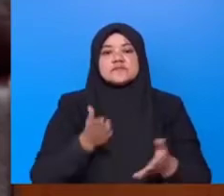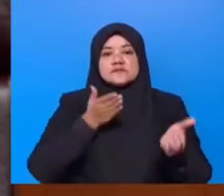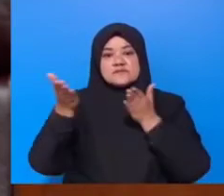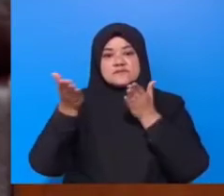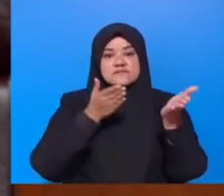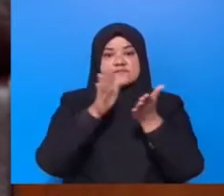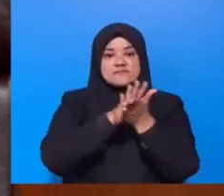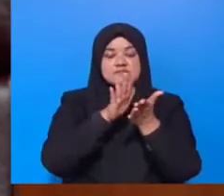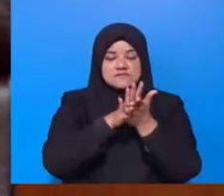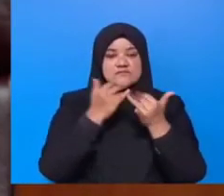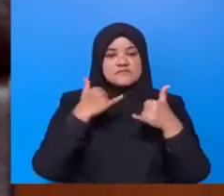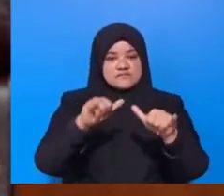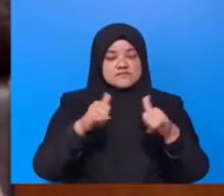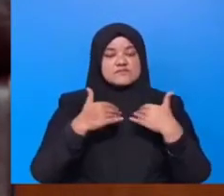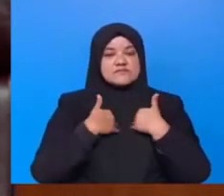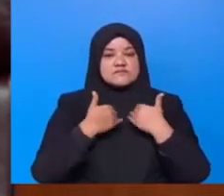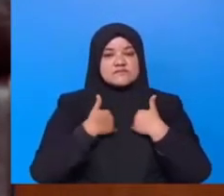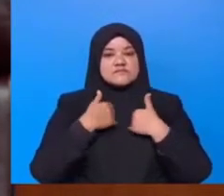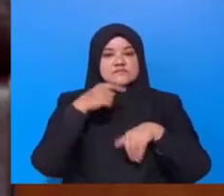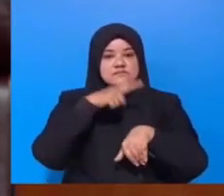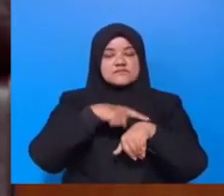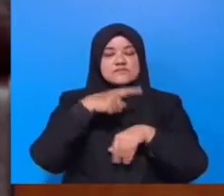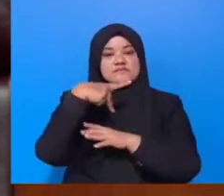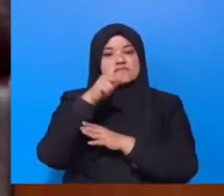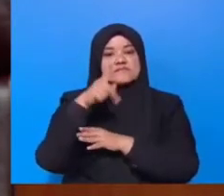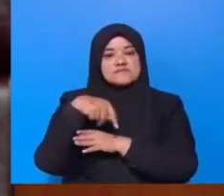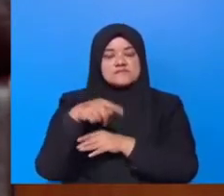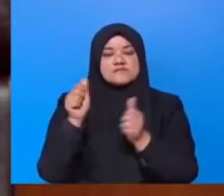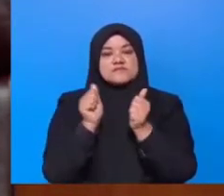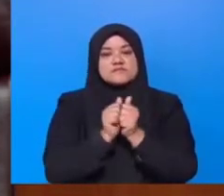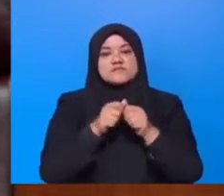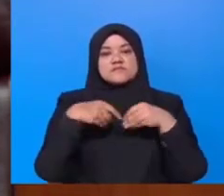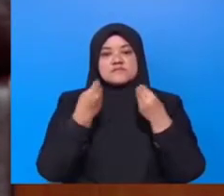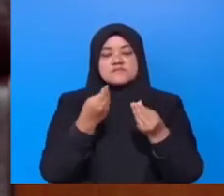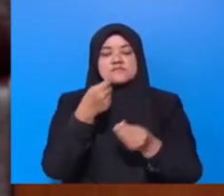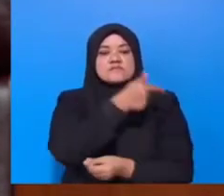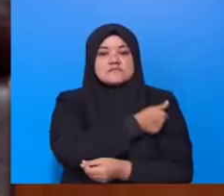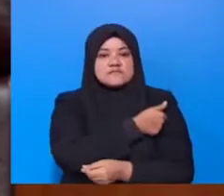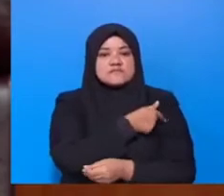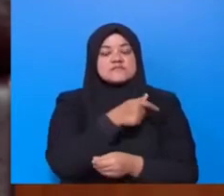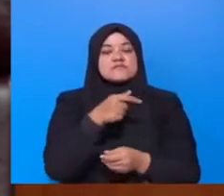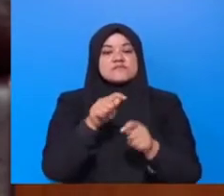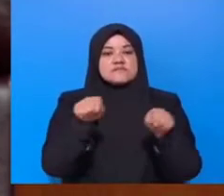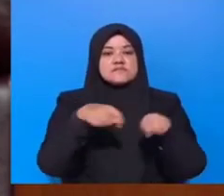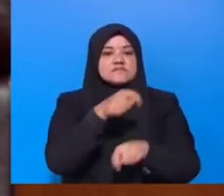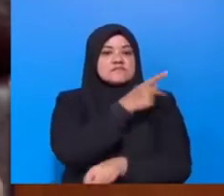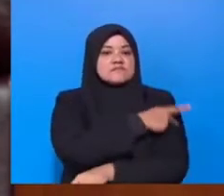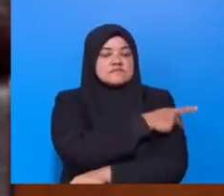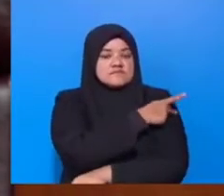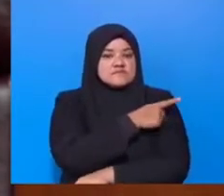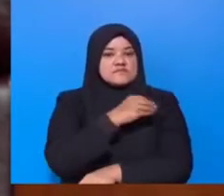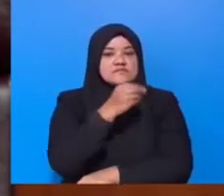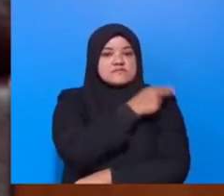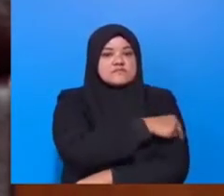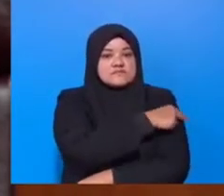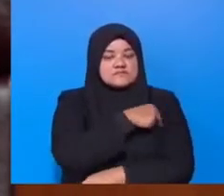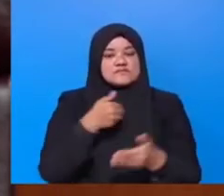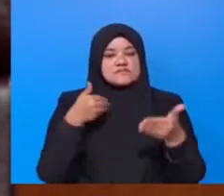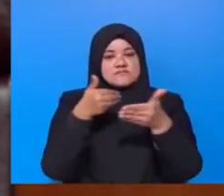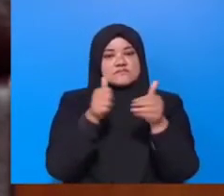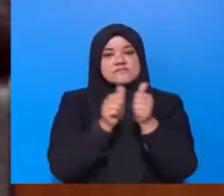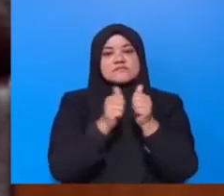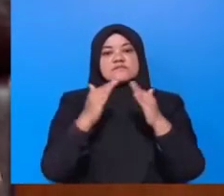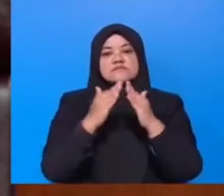imunisasi di sekolah telah dituliskan dalam tempo bikepi dengan memberi vaksin hepatitis kesehatan kerjaan yang berikatan